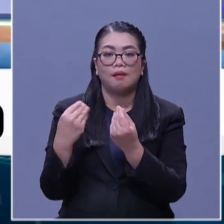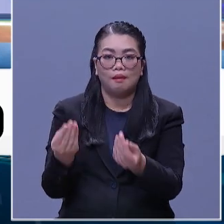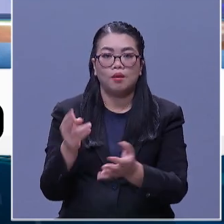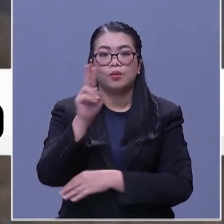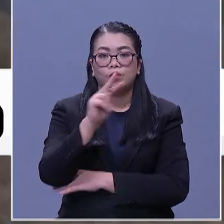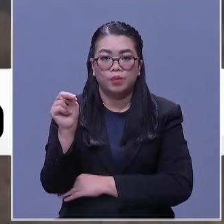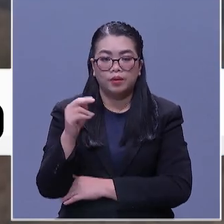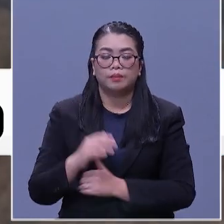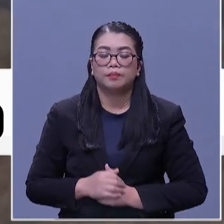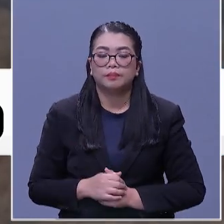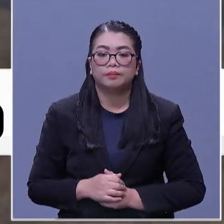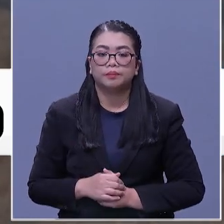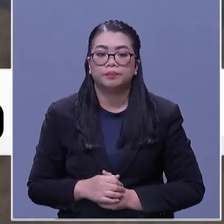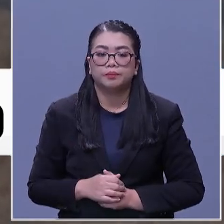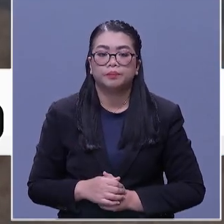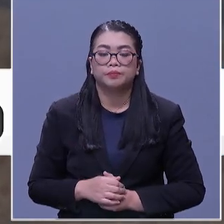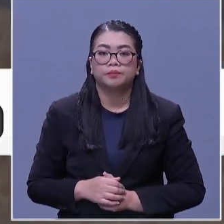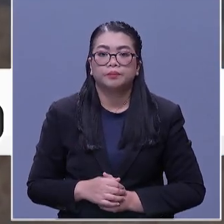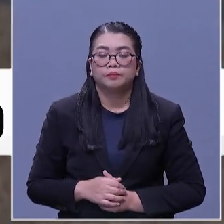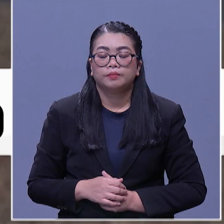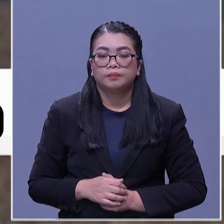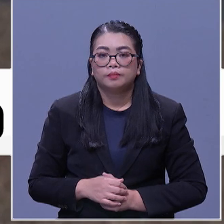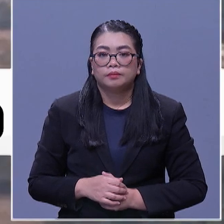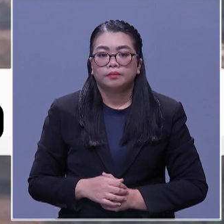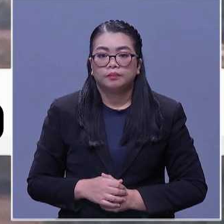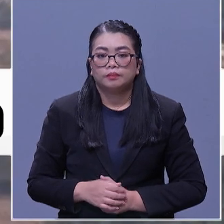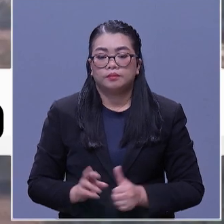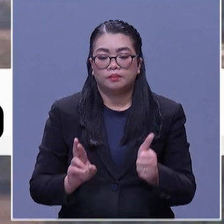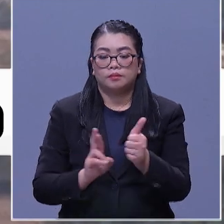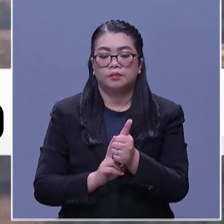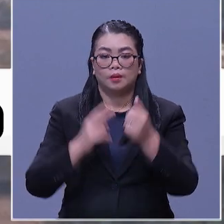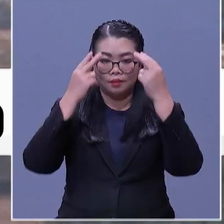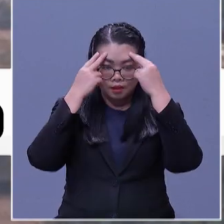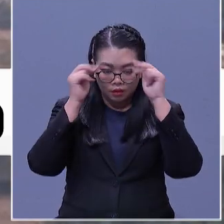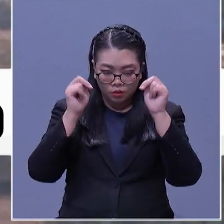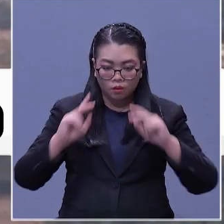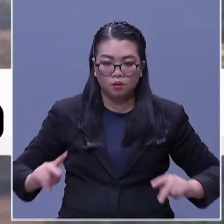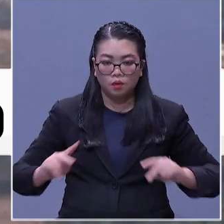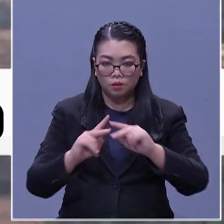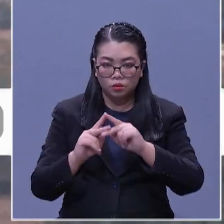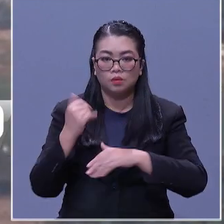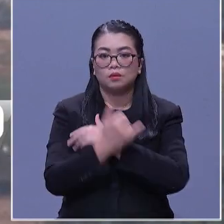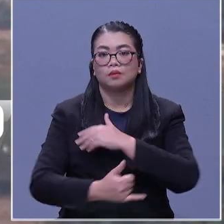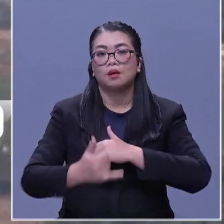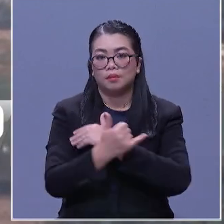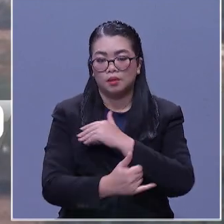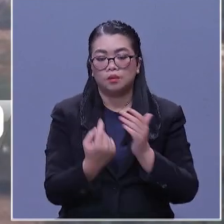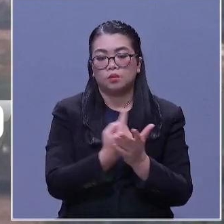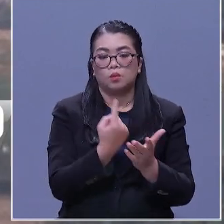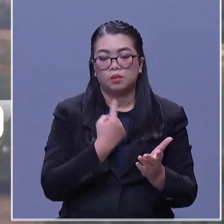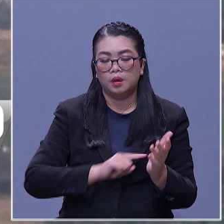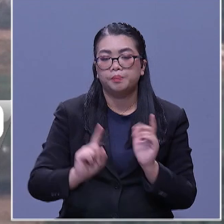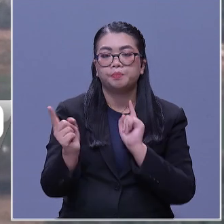สถานการณ์ที่เกิดขึ้นทำให้คุณปานปรีพหิทธานุกรรองนายกและรัฐมนตรีว่าการกระทรวงต่างประเทศเป็นตัวแทน